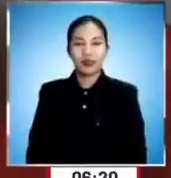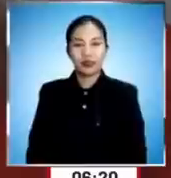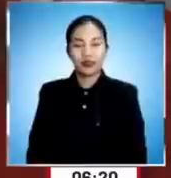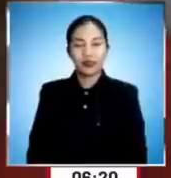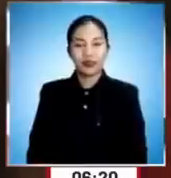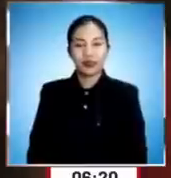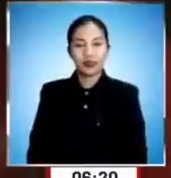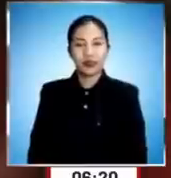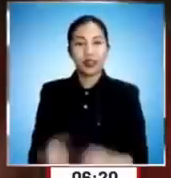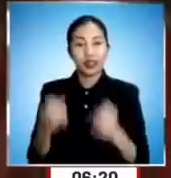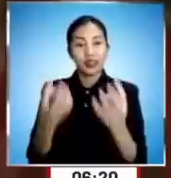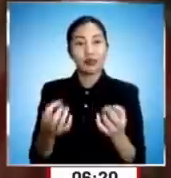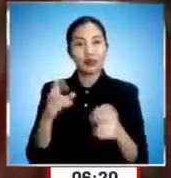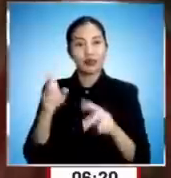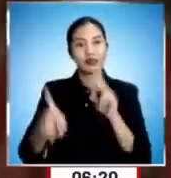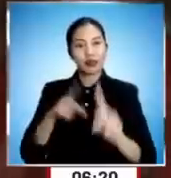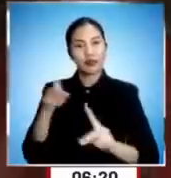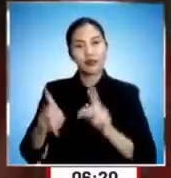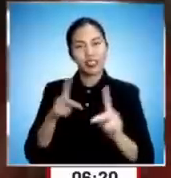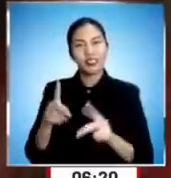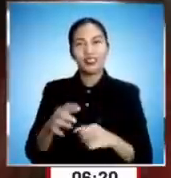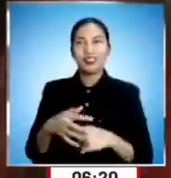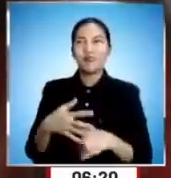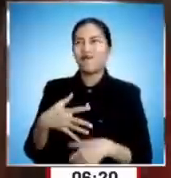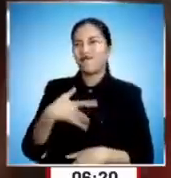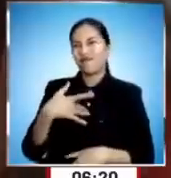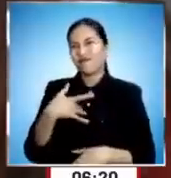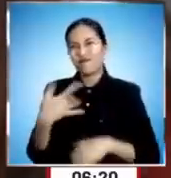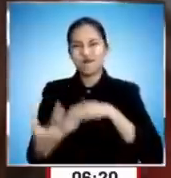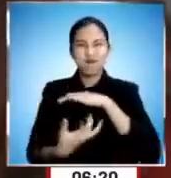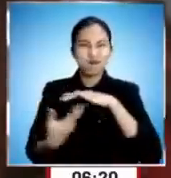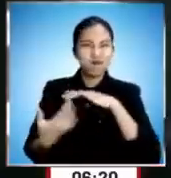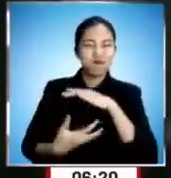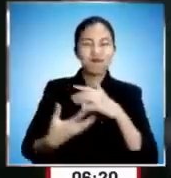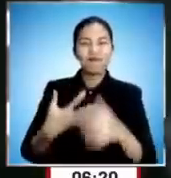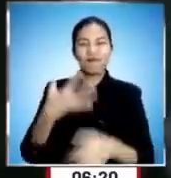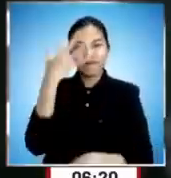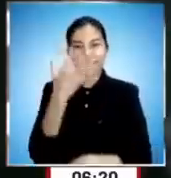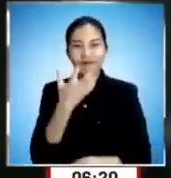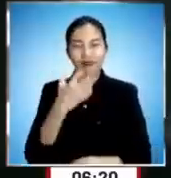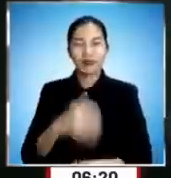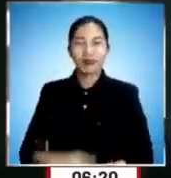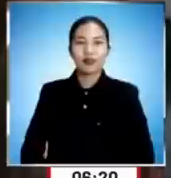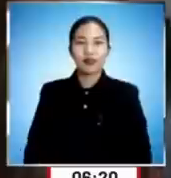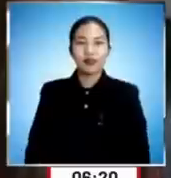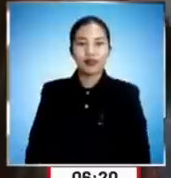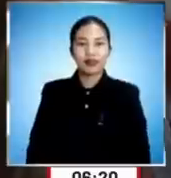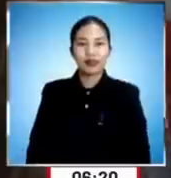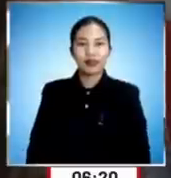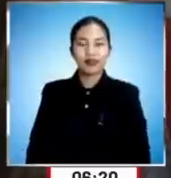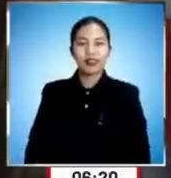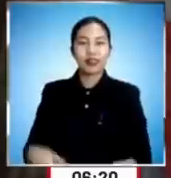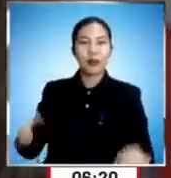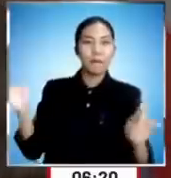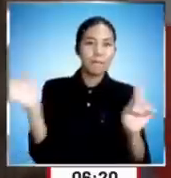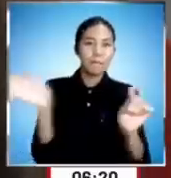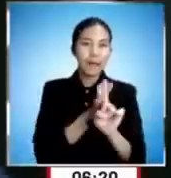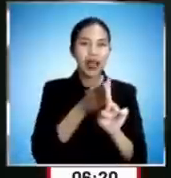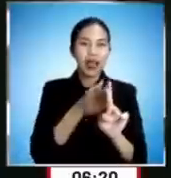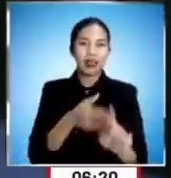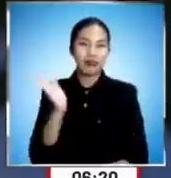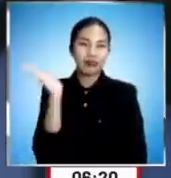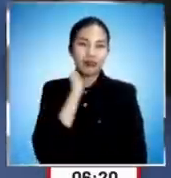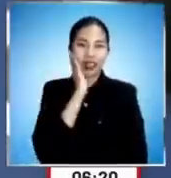ang naiinis sa karakter ni Pinky Amador. Wala ka talagang respeto! Nang magbitaw ng sampal kay Doktora Anlin.